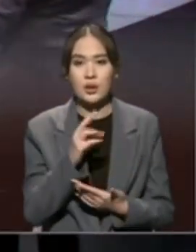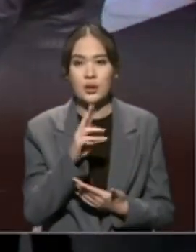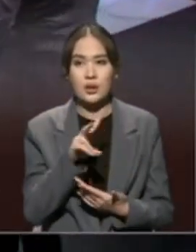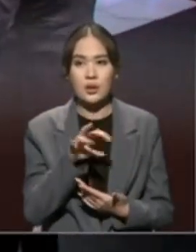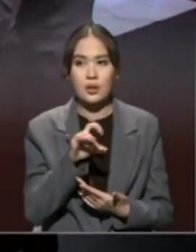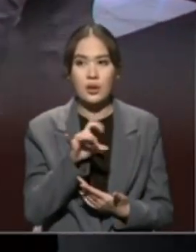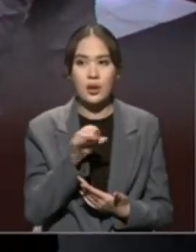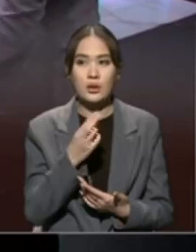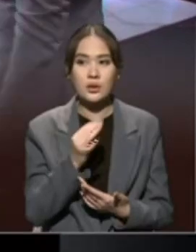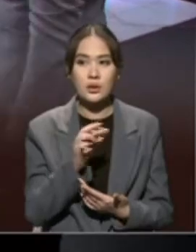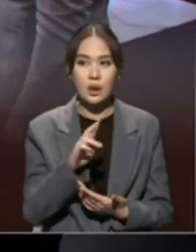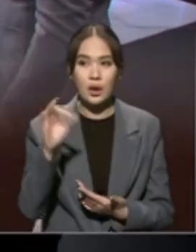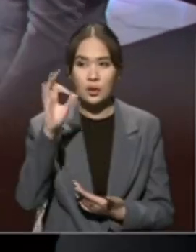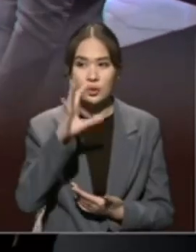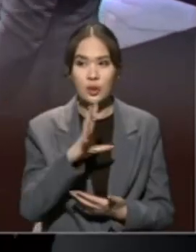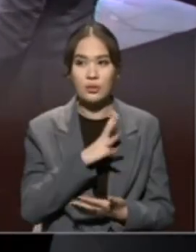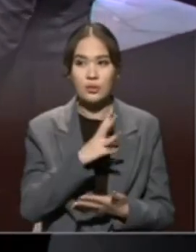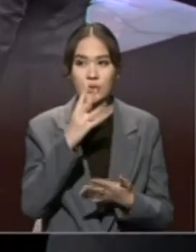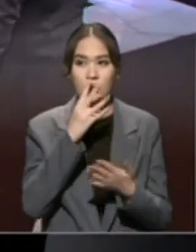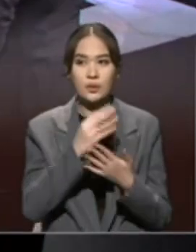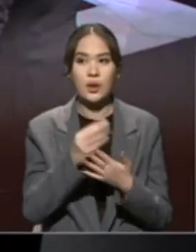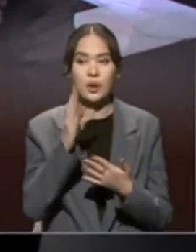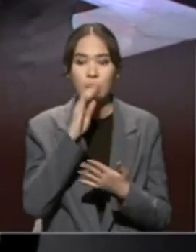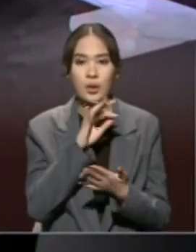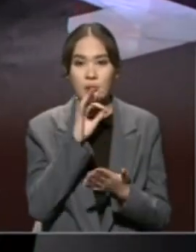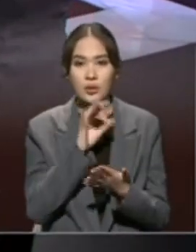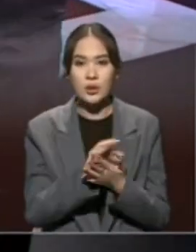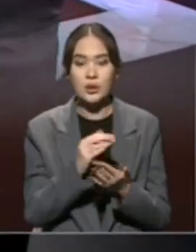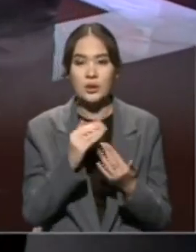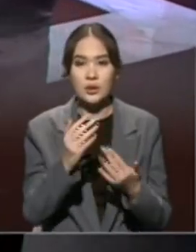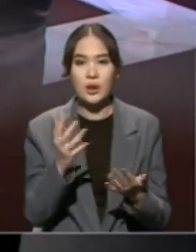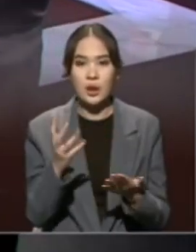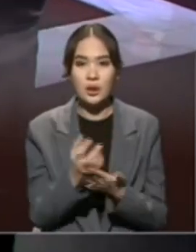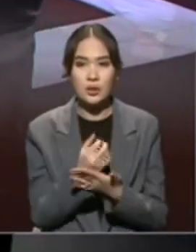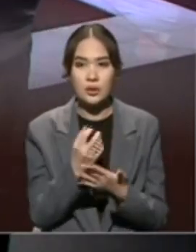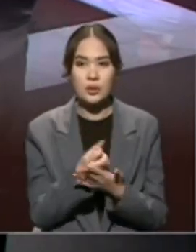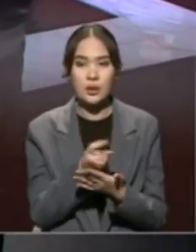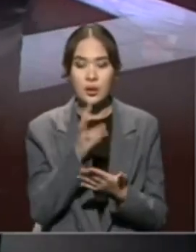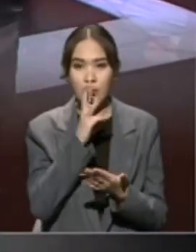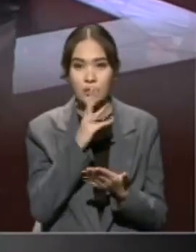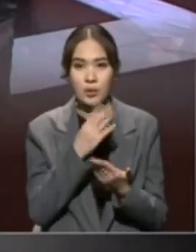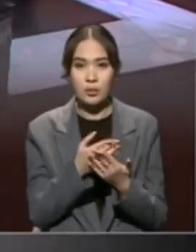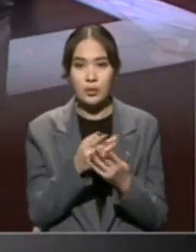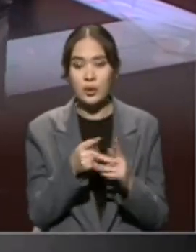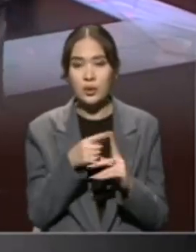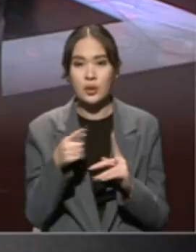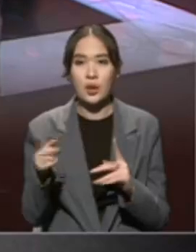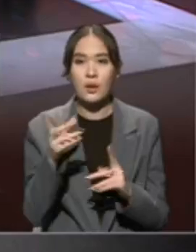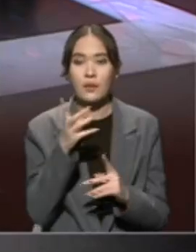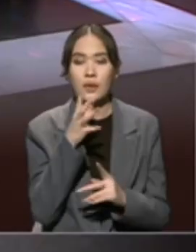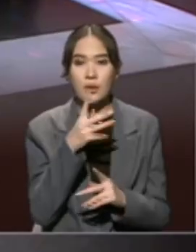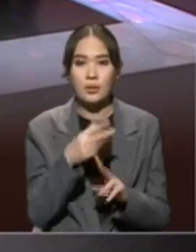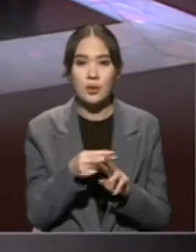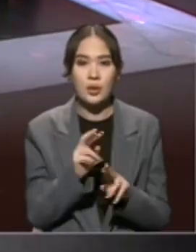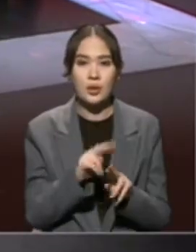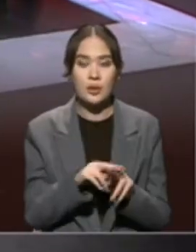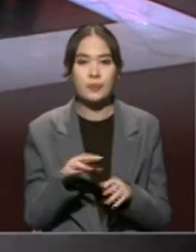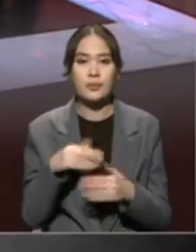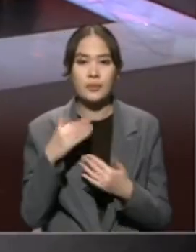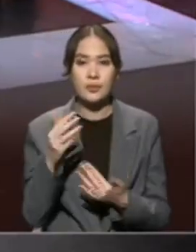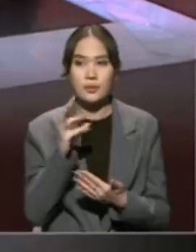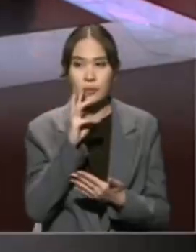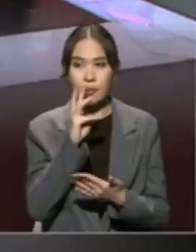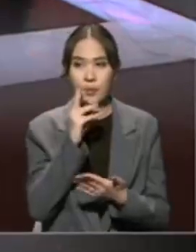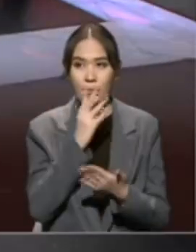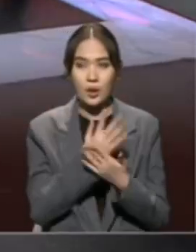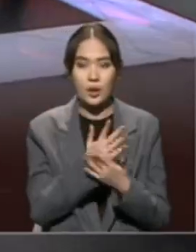Енді ол да өзіндік бір әсерін тигізеді. Себебі сіз алған табысыңыз көрсетесіз ғой. Қазір осы уақытқа дейін мысалға мен бауыржаннан алған табысымды